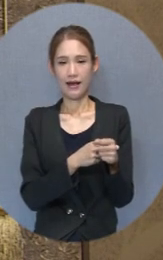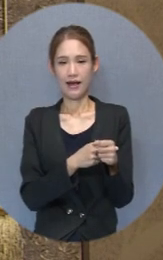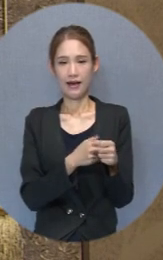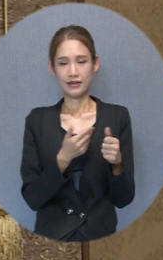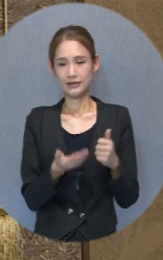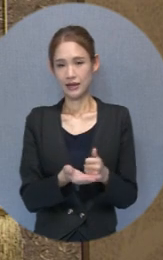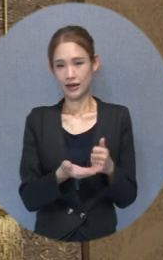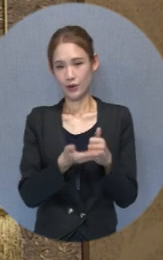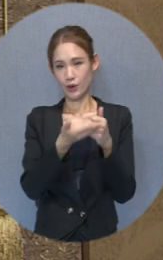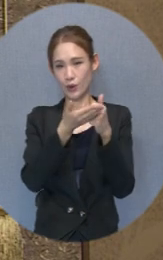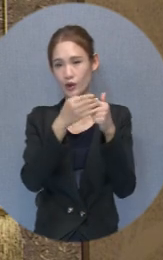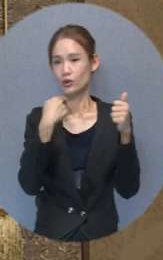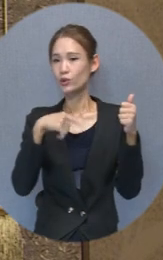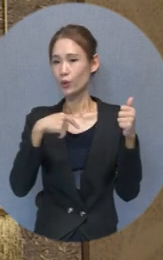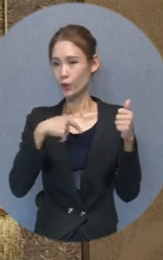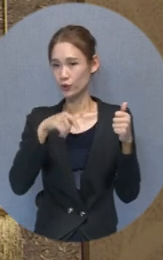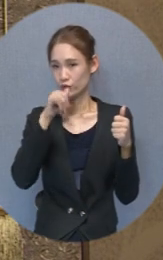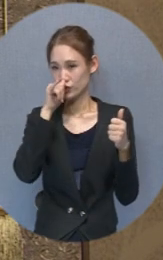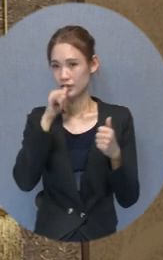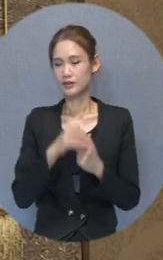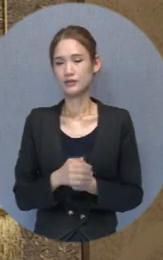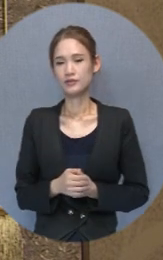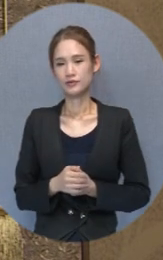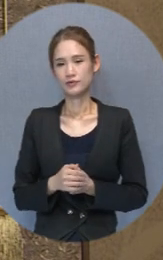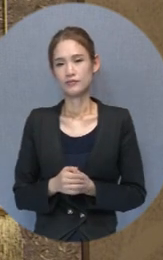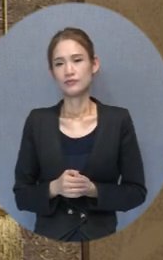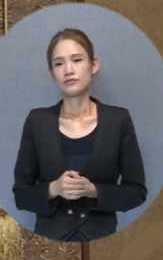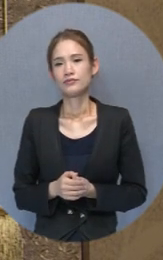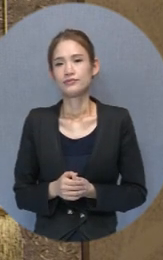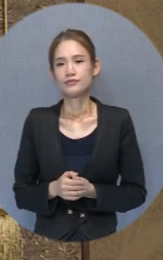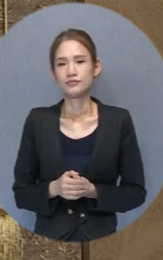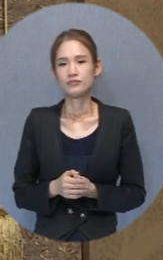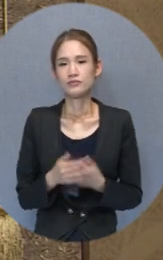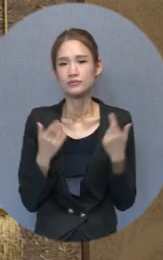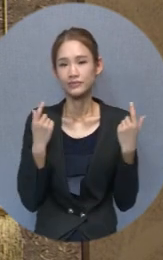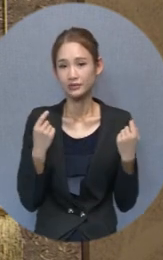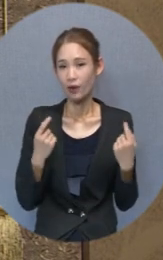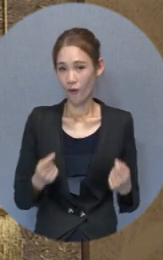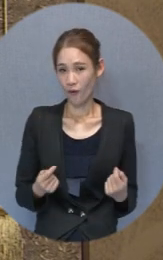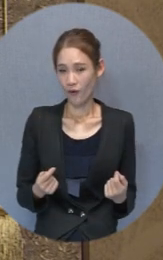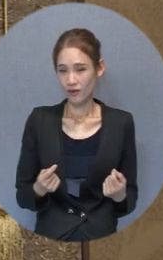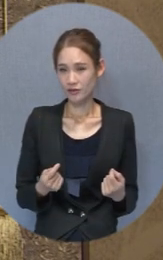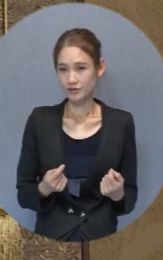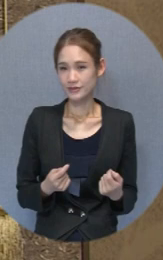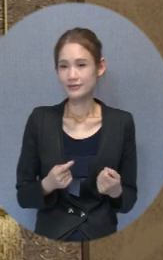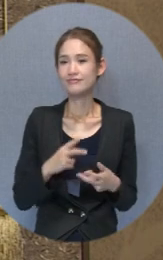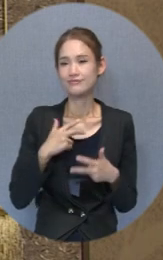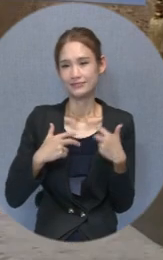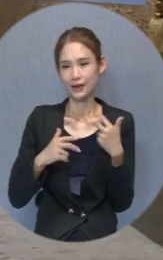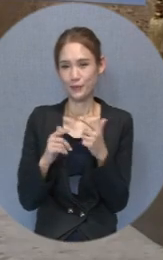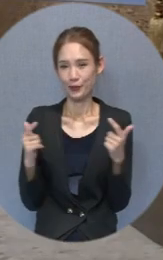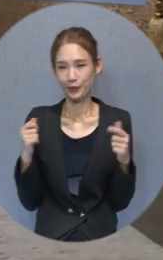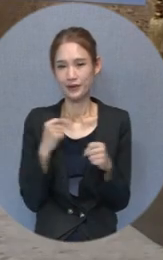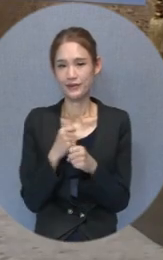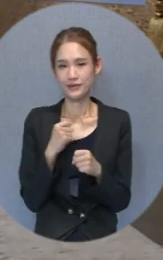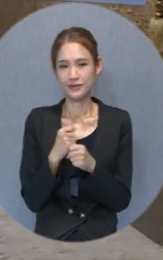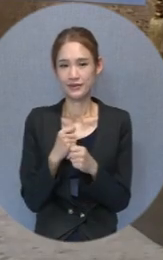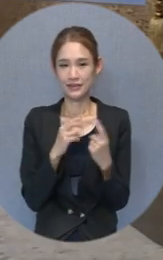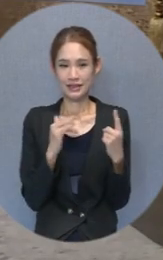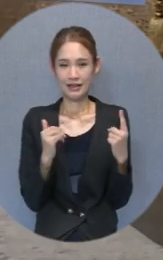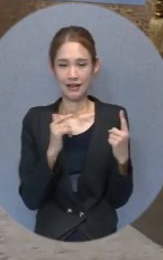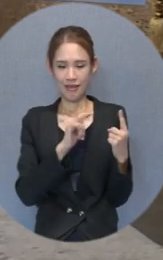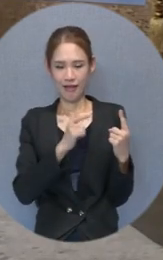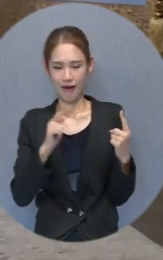강사로 양성하는 교육까지 진행을 해요. 네. 그런 것들을 이제 틀을 잡고 있는 중이죠. 1인 네. 다역을